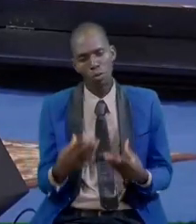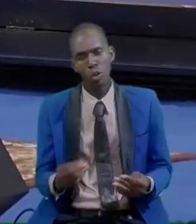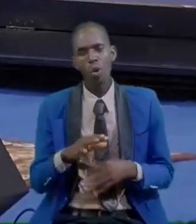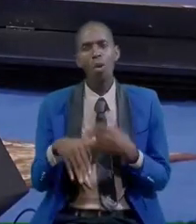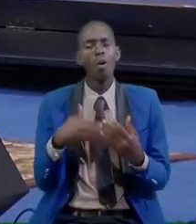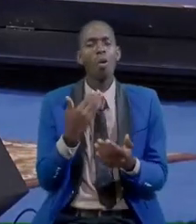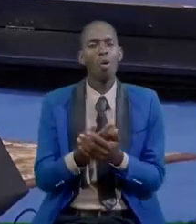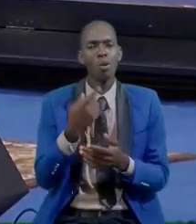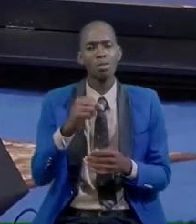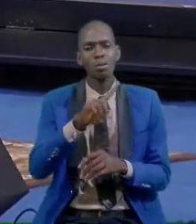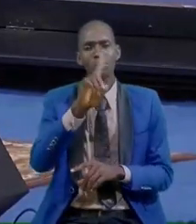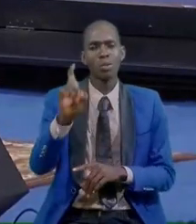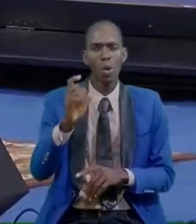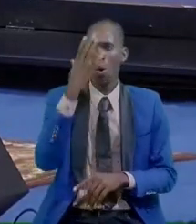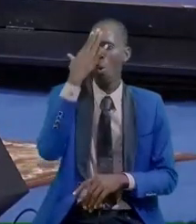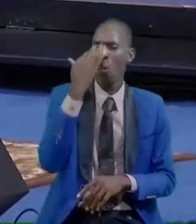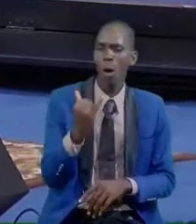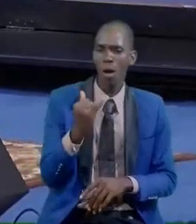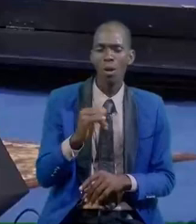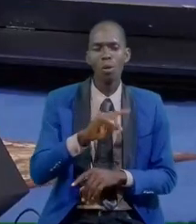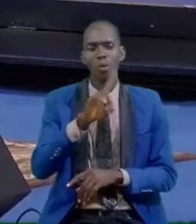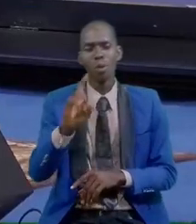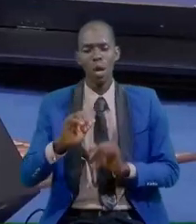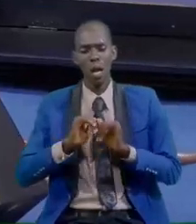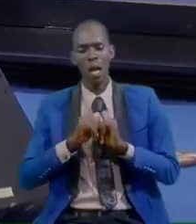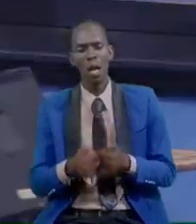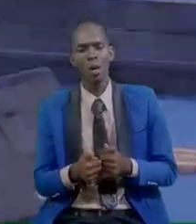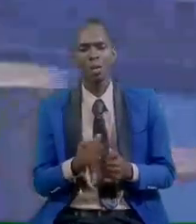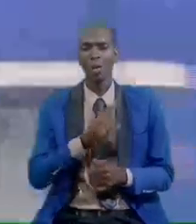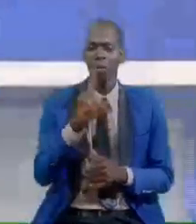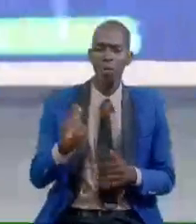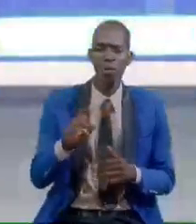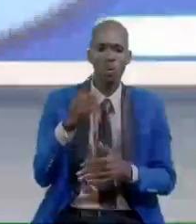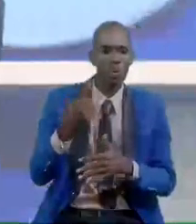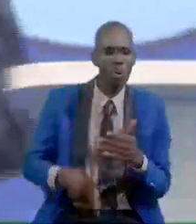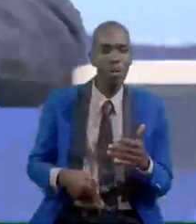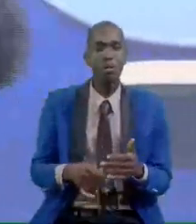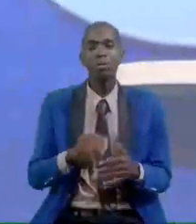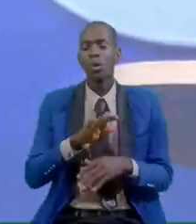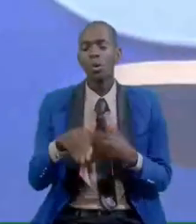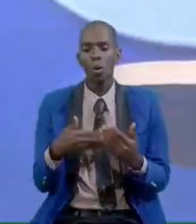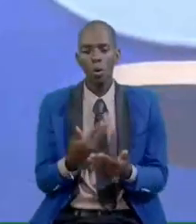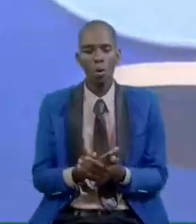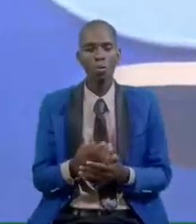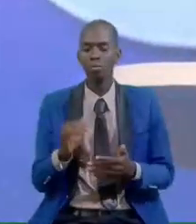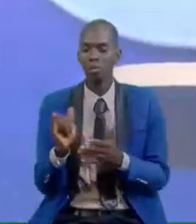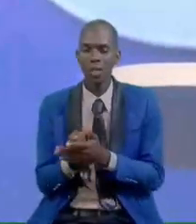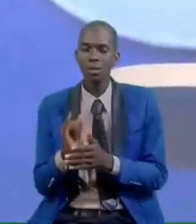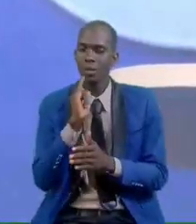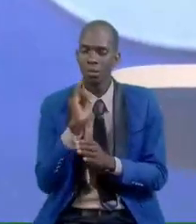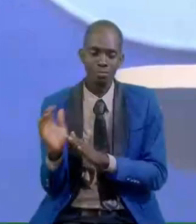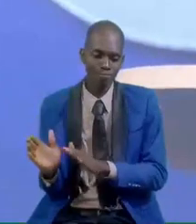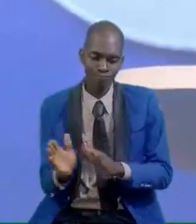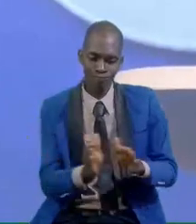pourquoi? Pourquoi c'est comme ça? Ah, je traverse la vie. Oh, je regarde ce que j'ai. Tout